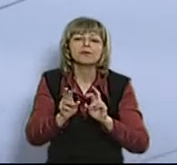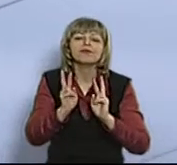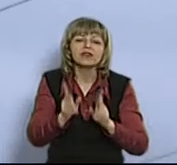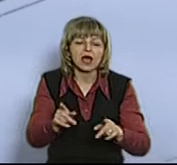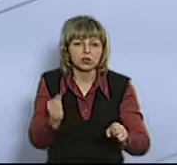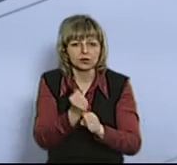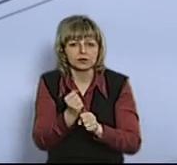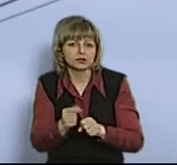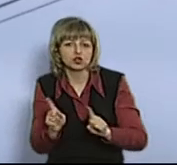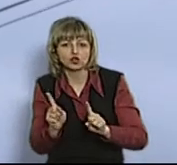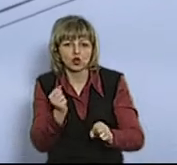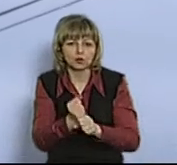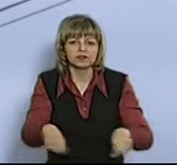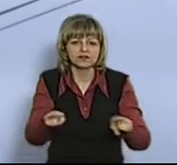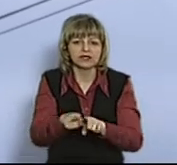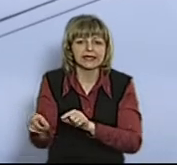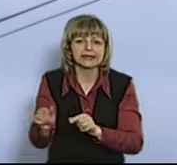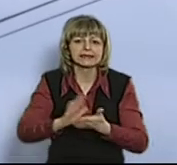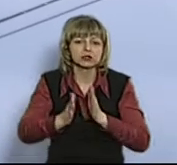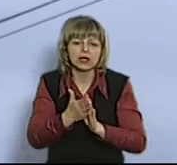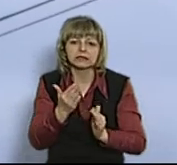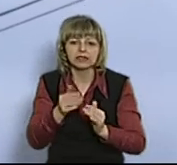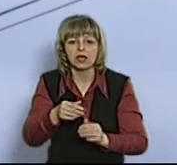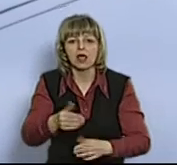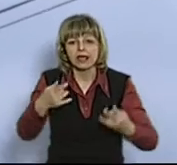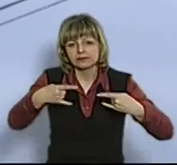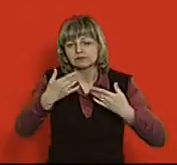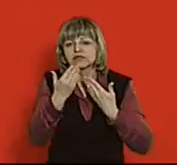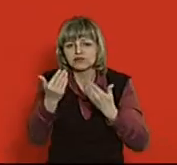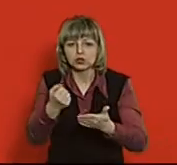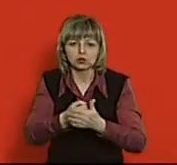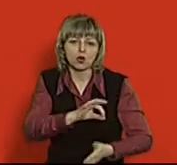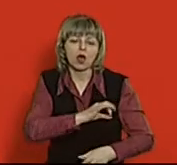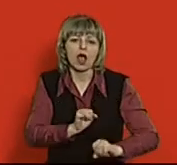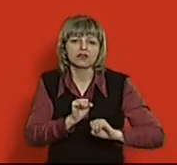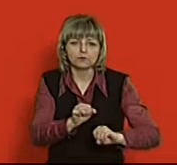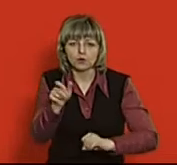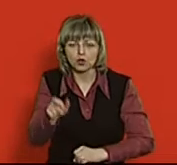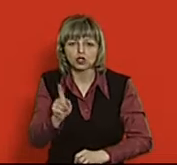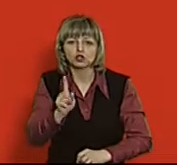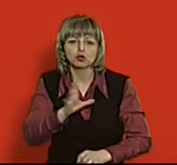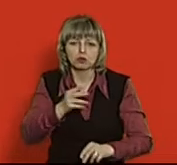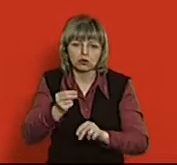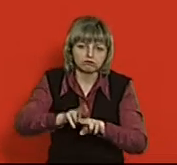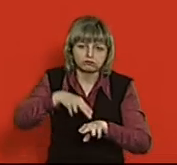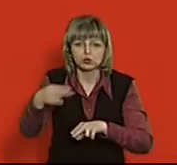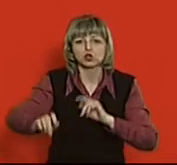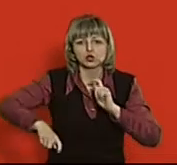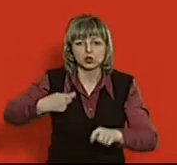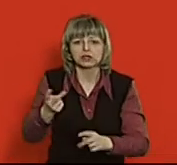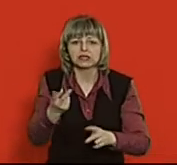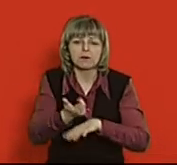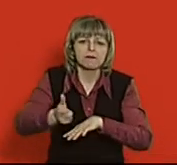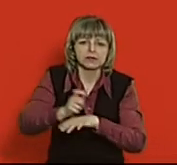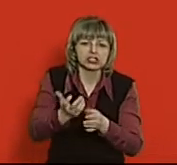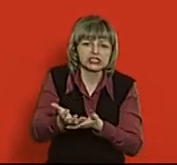такій ситуації, Суспільне звернулося до адвоката Юрія Тертичного. Треба для того, щоб було відшкодування шкоди, максимально зібрати